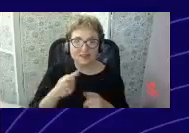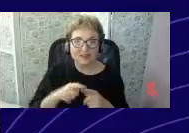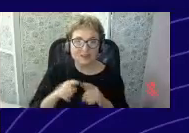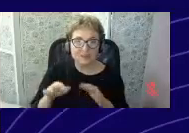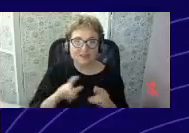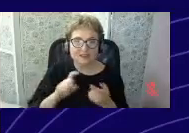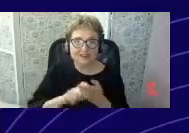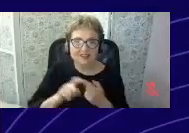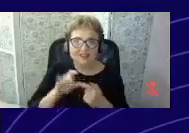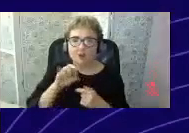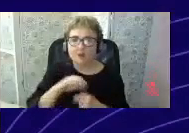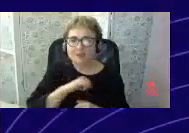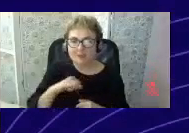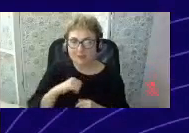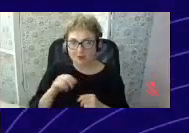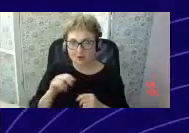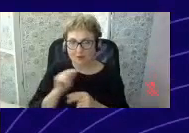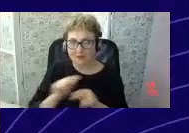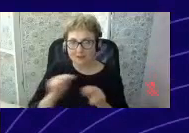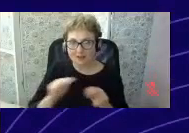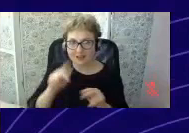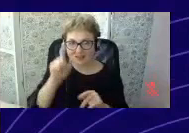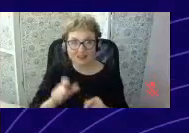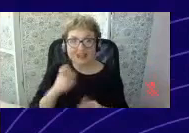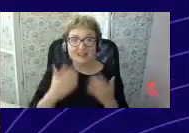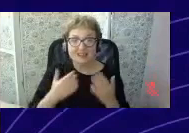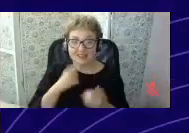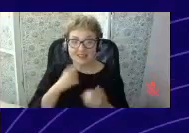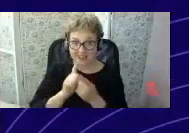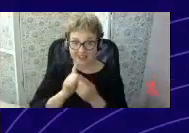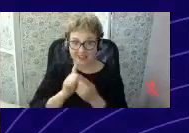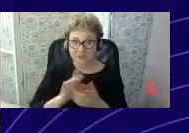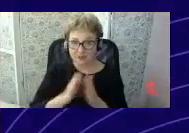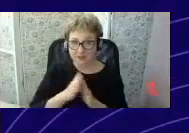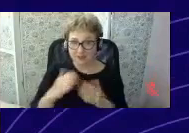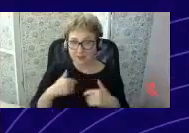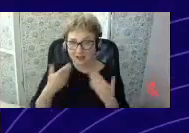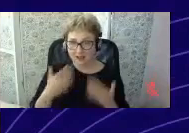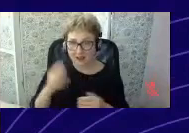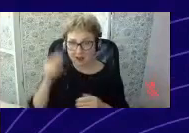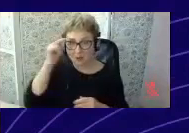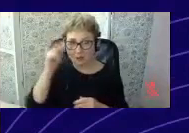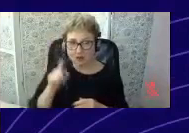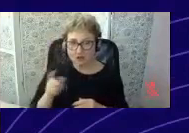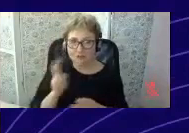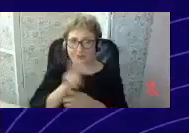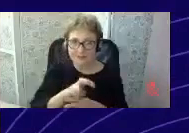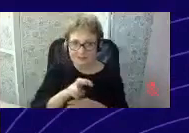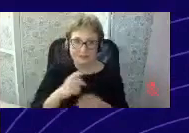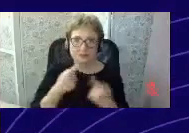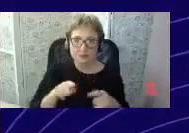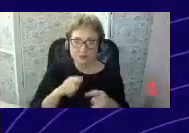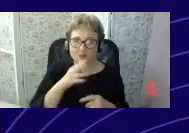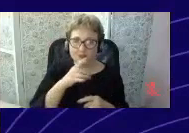этот процесс, зависит от самого преподавателя. Ну, если я сталкиваюсь с такими ситуациями, я предлагаю такому обучающемуся прийти в